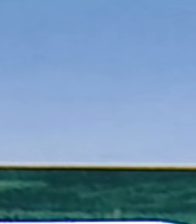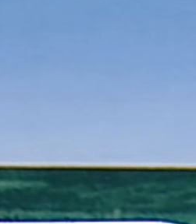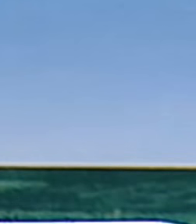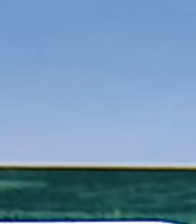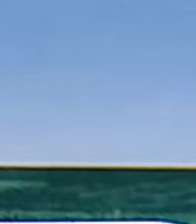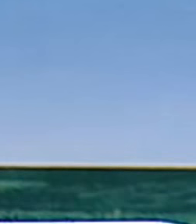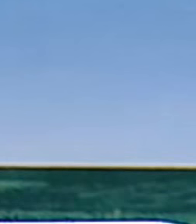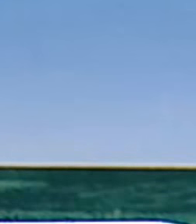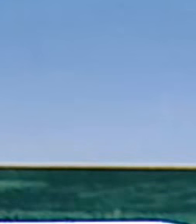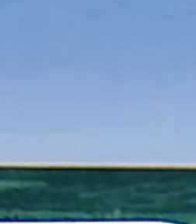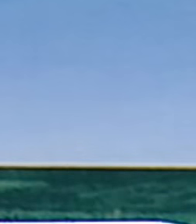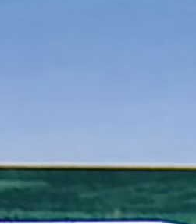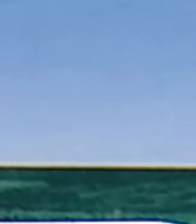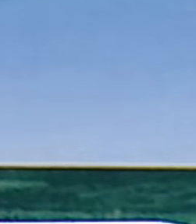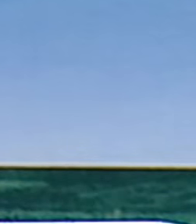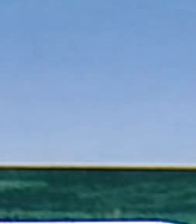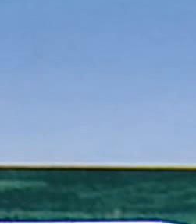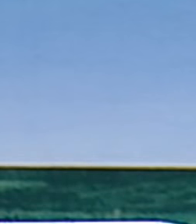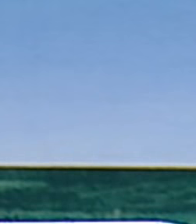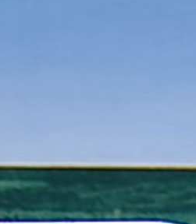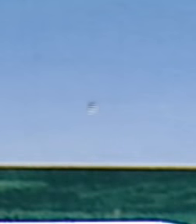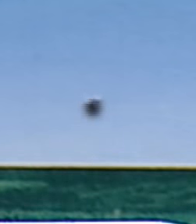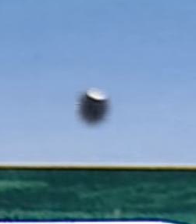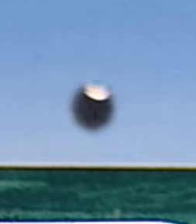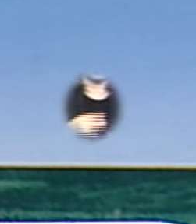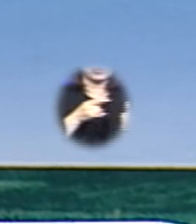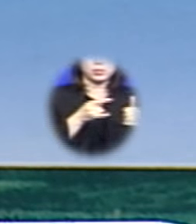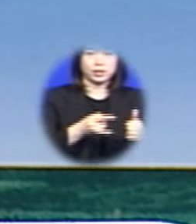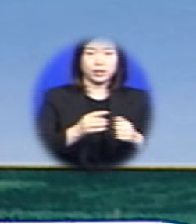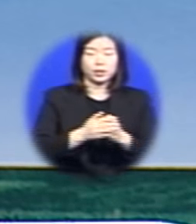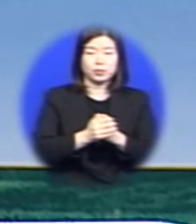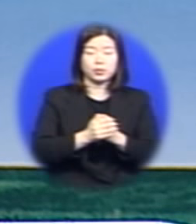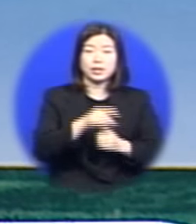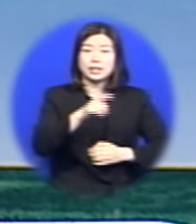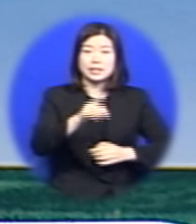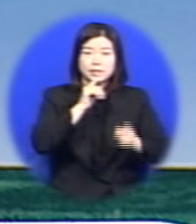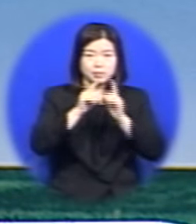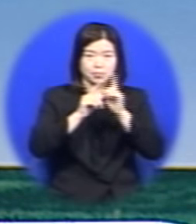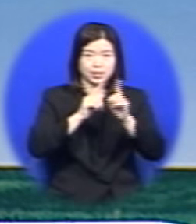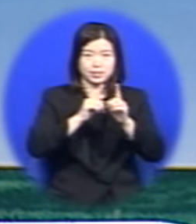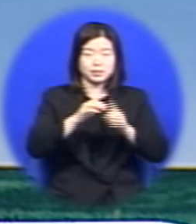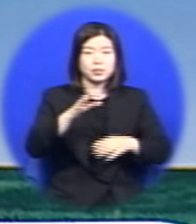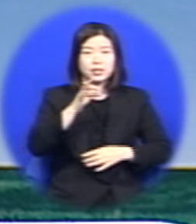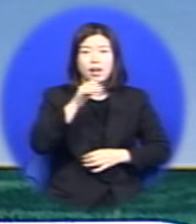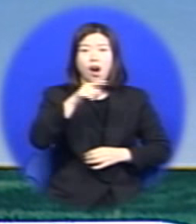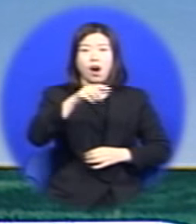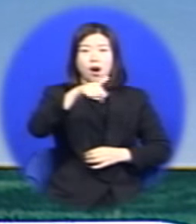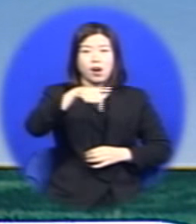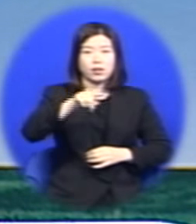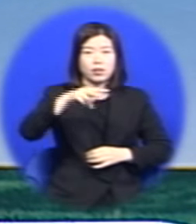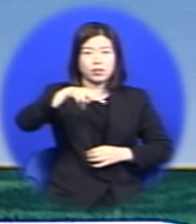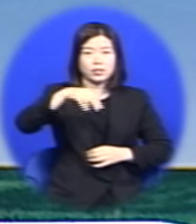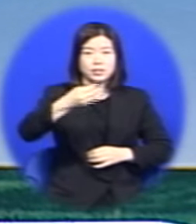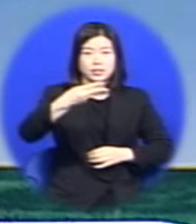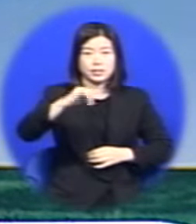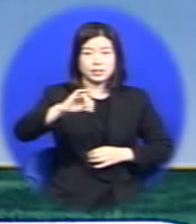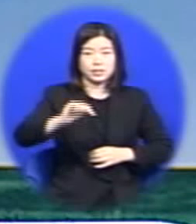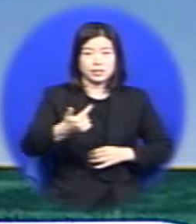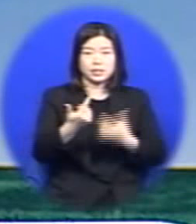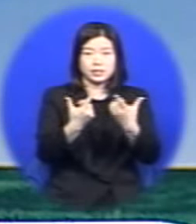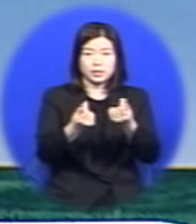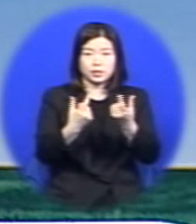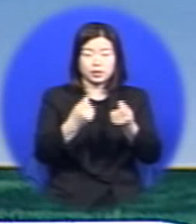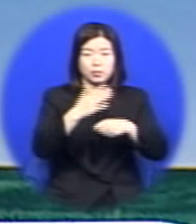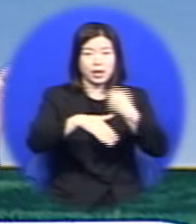성경입니다. 저는 오늘 여러분들에게도 이 말씀이 어거스틴에게서처럼